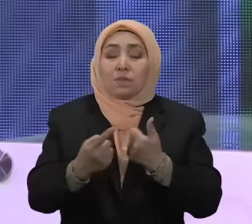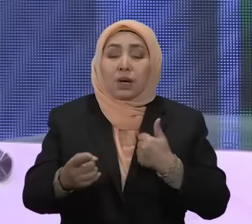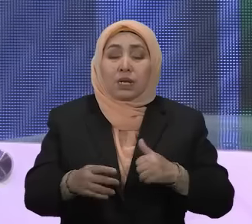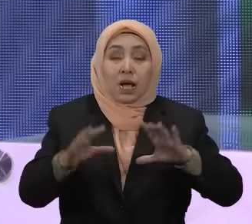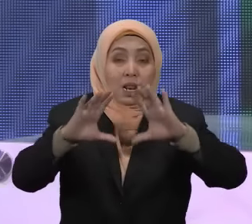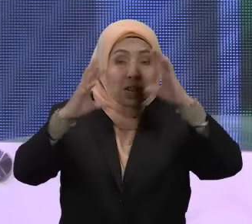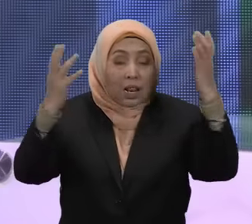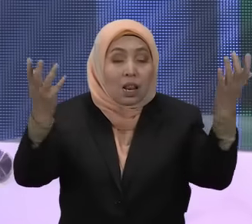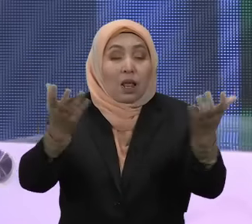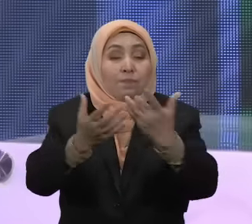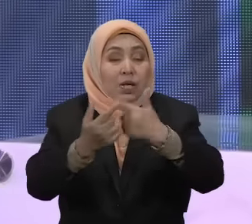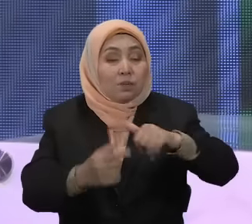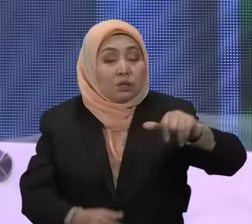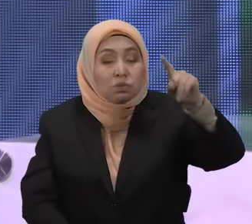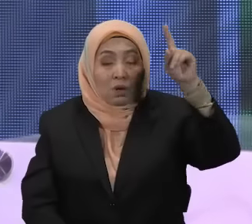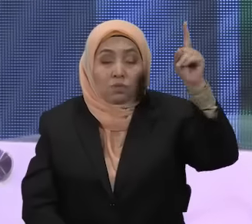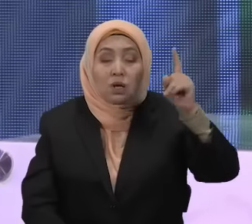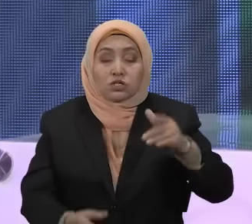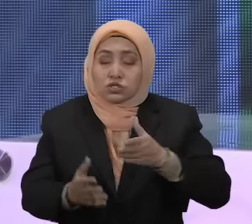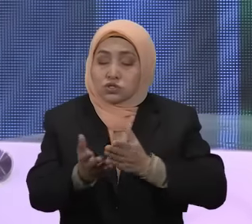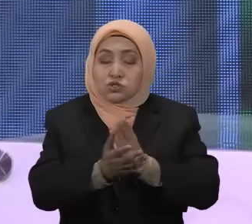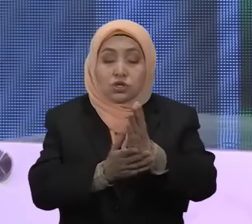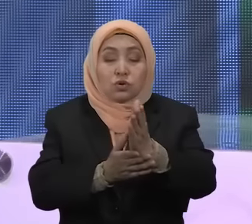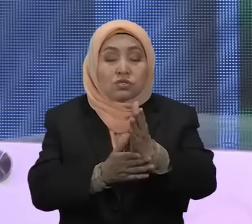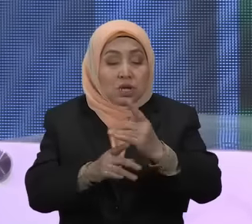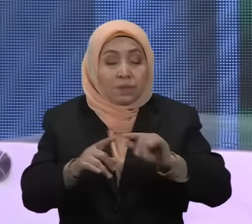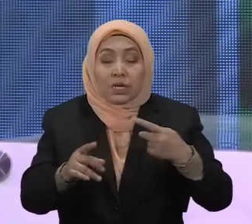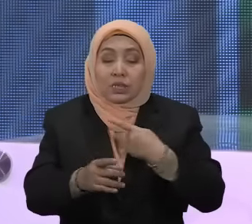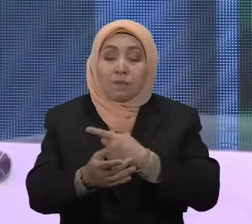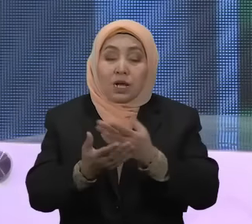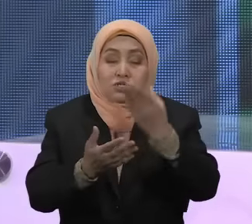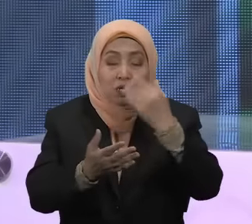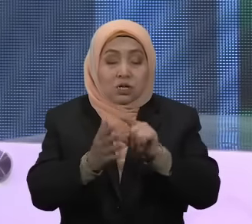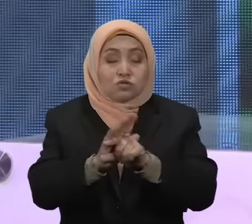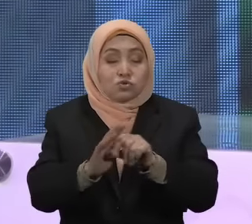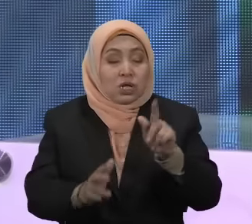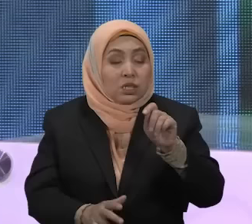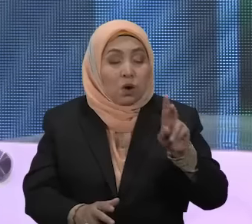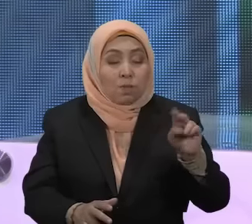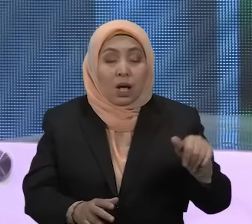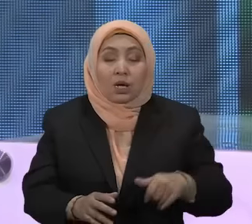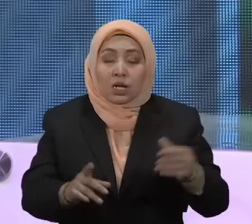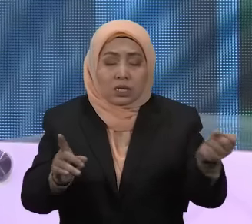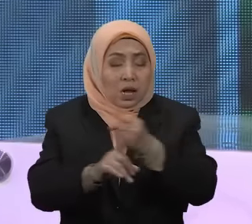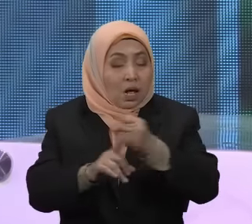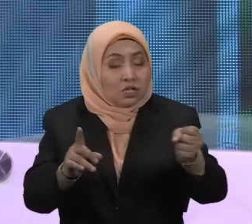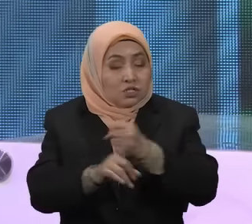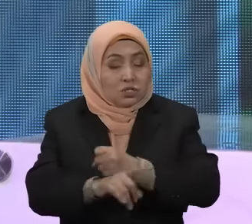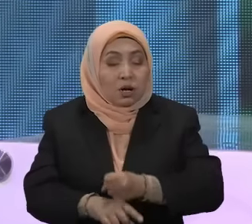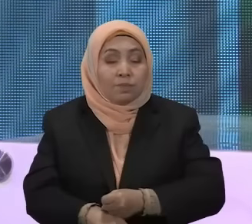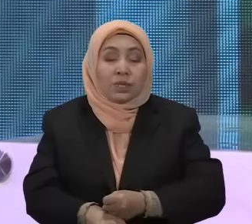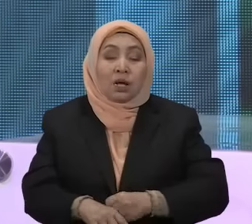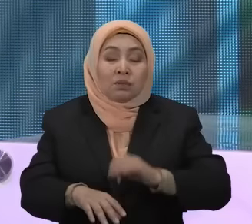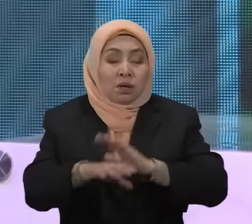daripada alam, daripada Allah Subhanahu taala secara langsung. Tetapi apa yang kita belajar dalam surah At-Taubah ini, mereka akan diazab